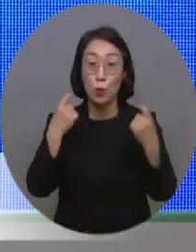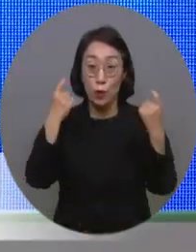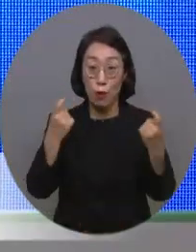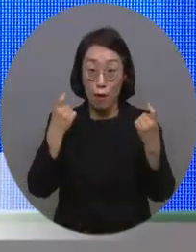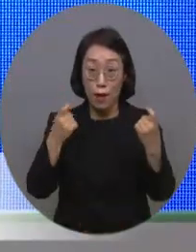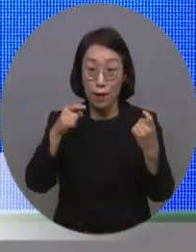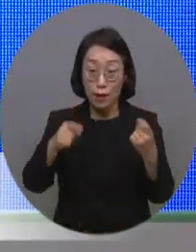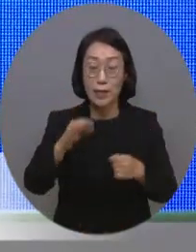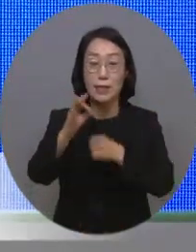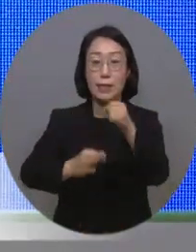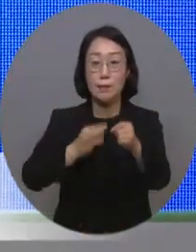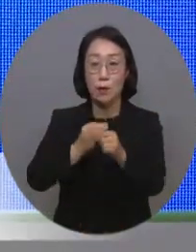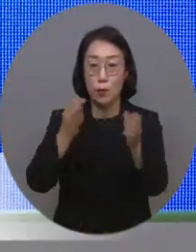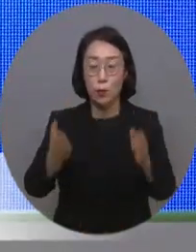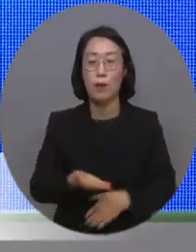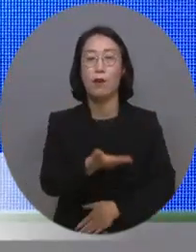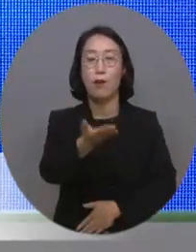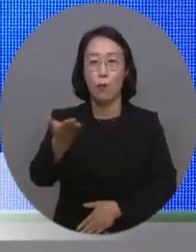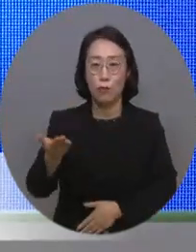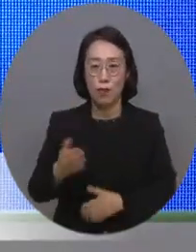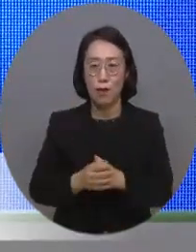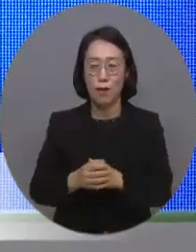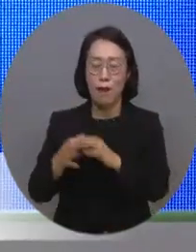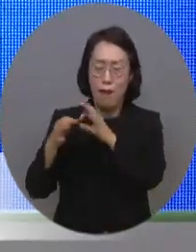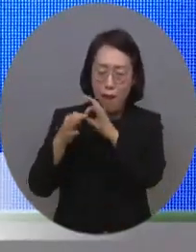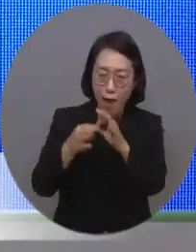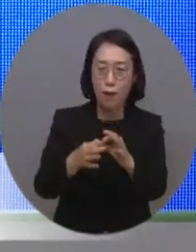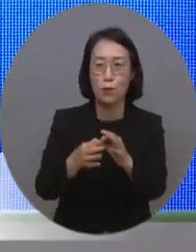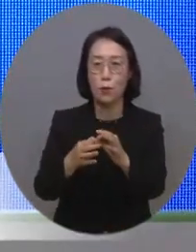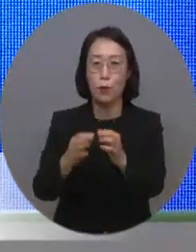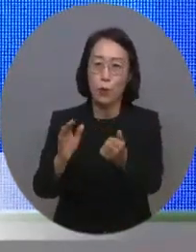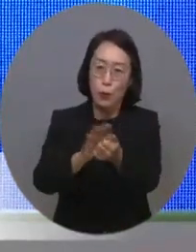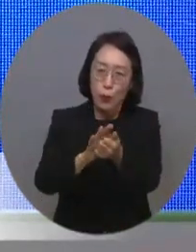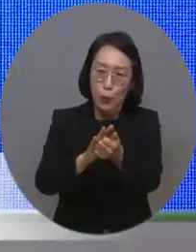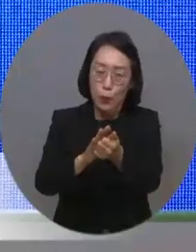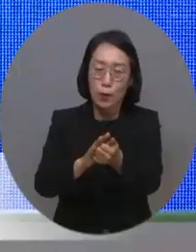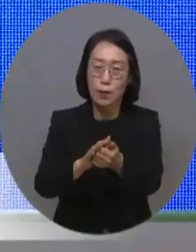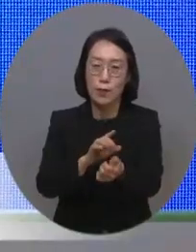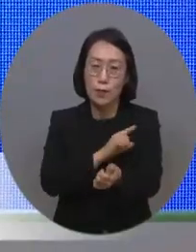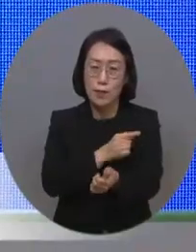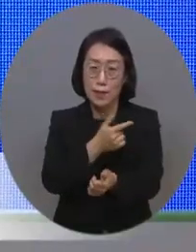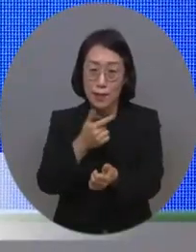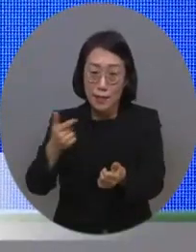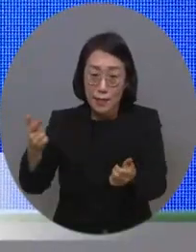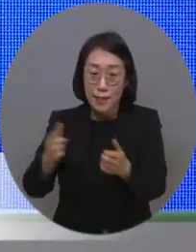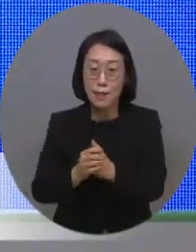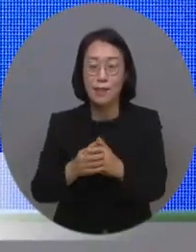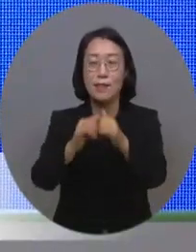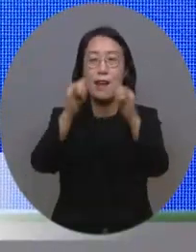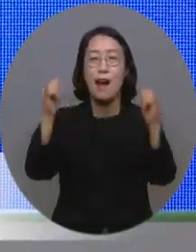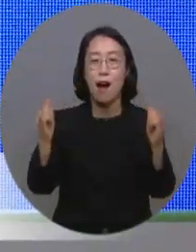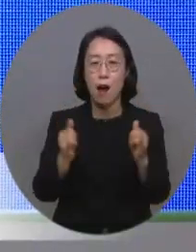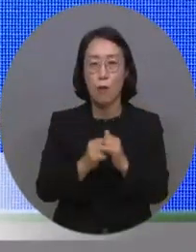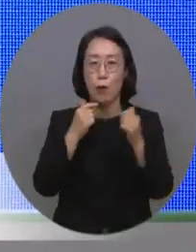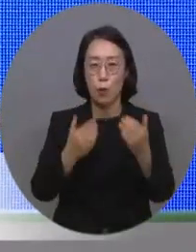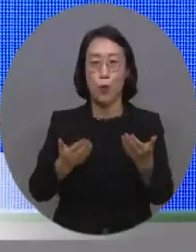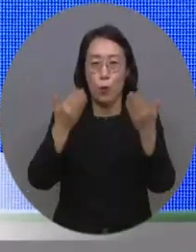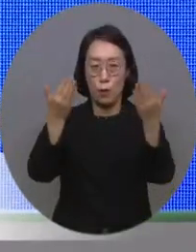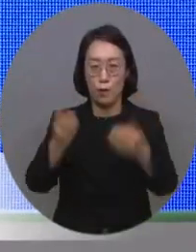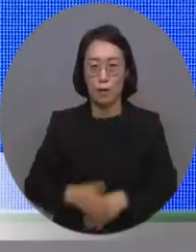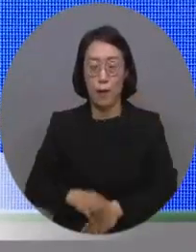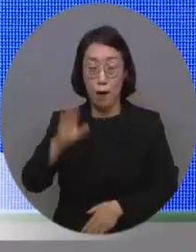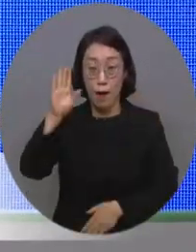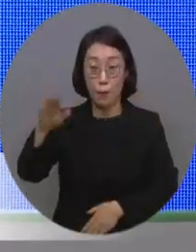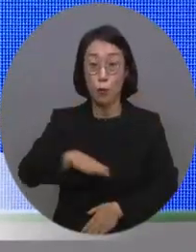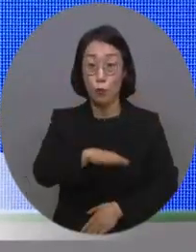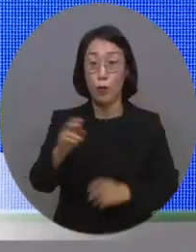10년간 장애인 여러분과 한결같이 함께 온 기아의 가장 큰 모빌리티 사회공헌입니다. 앞으로도